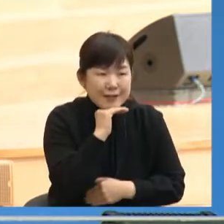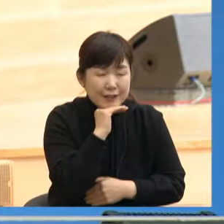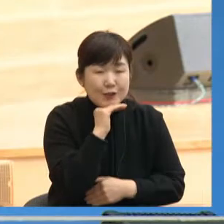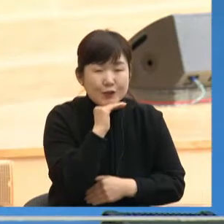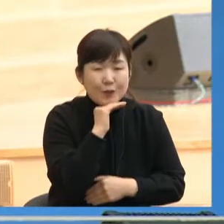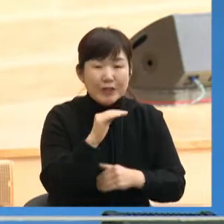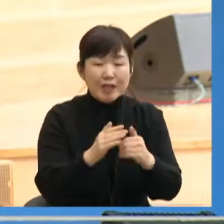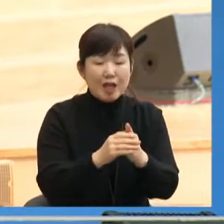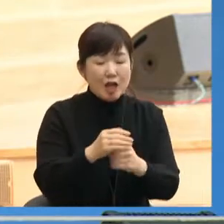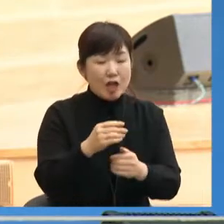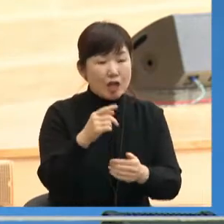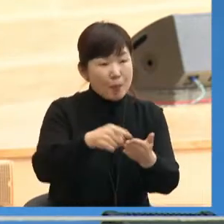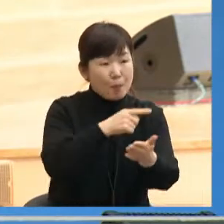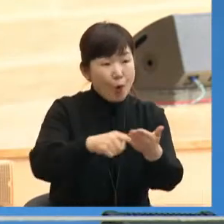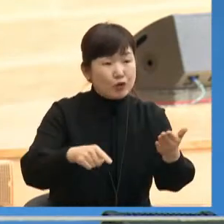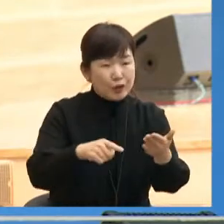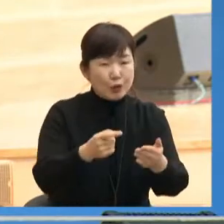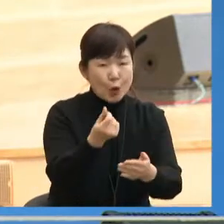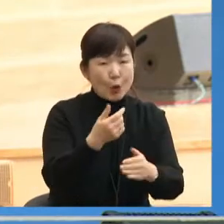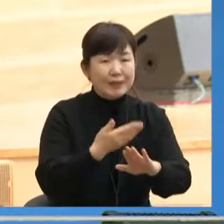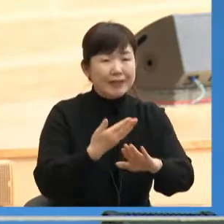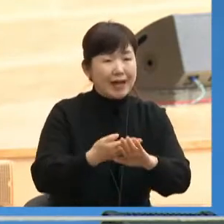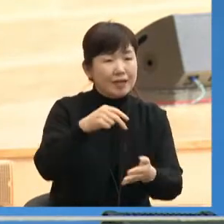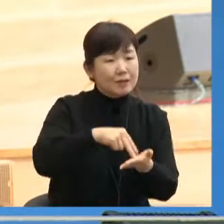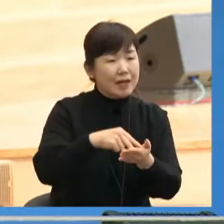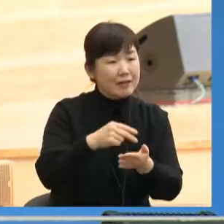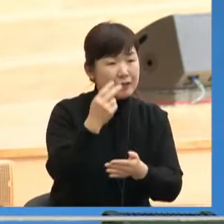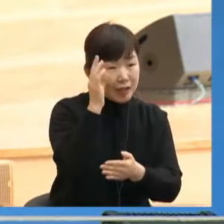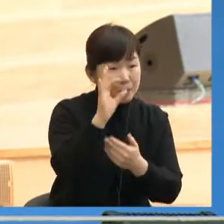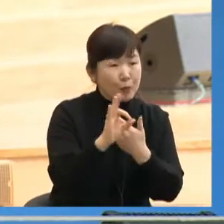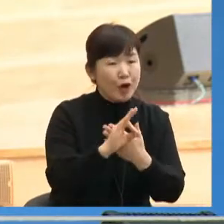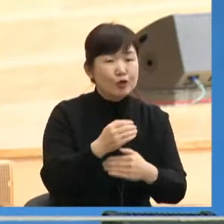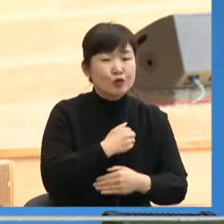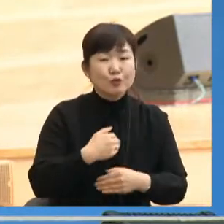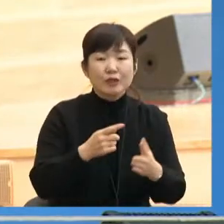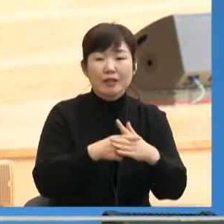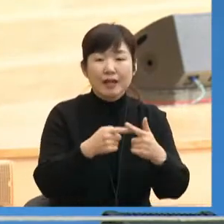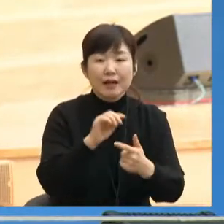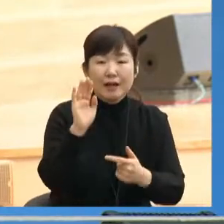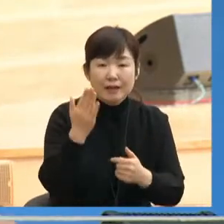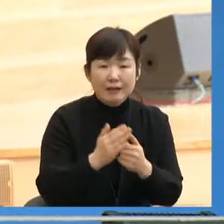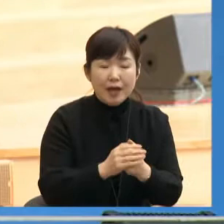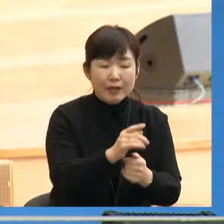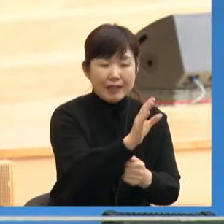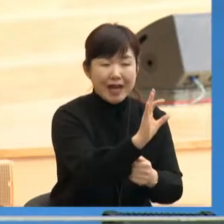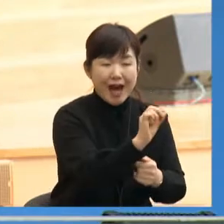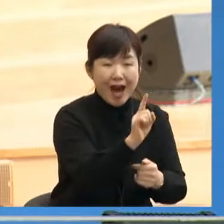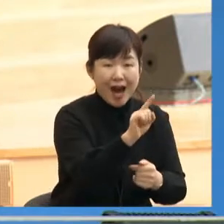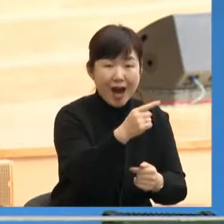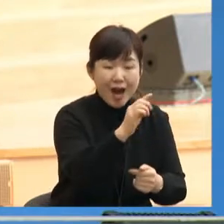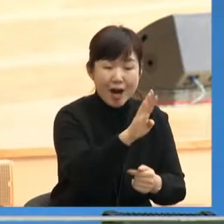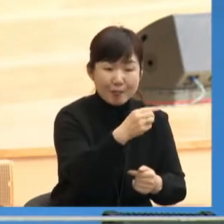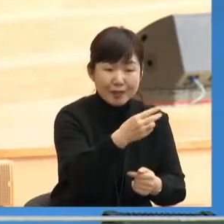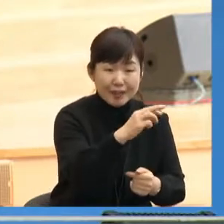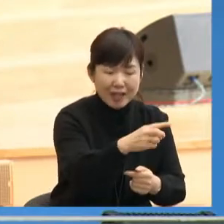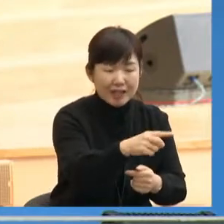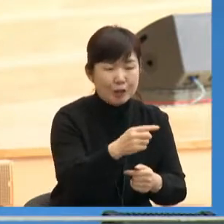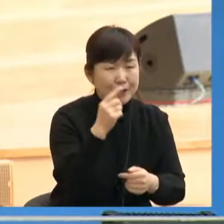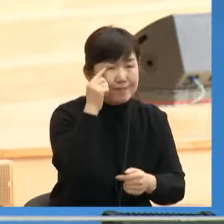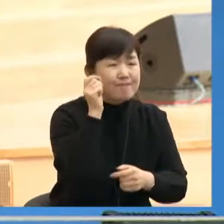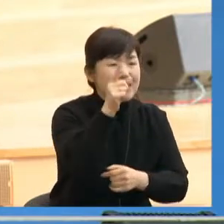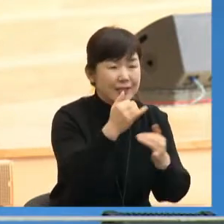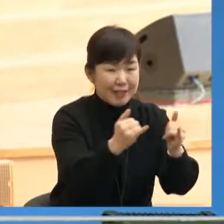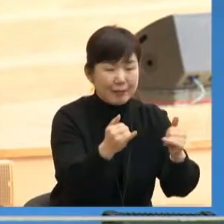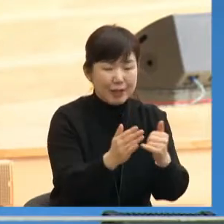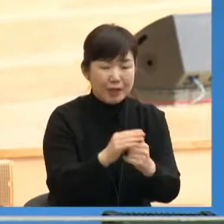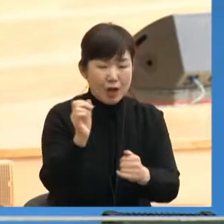앵글로, 그냥 카메라 앵글을 조금 다른 앵글로 돌려서 보면 우리는 충분히 이해가 가는데요. 이 아브넬이 지략이 뛰어난 사람 아닙니까? 그러니까